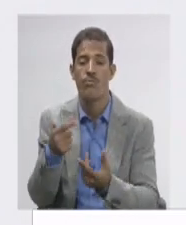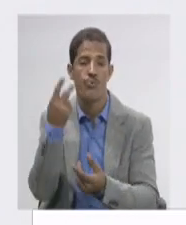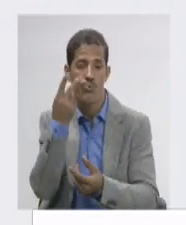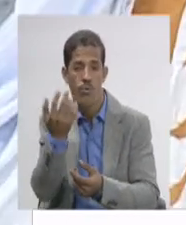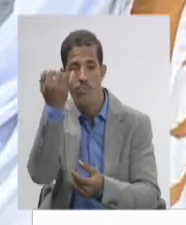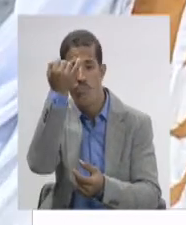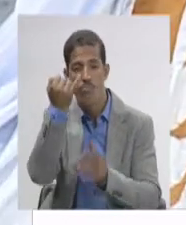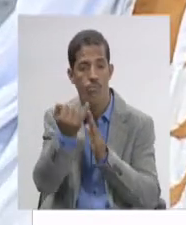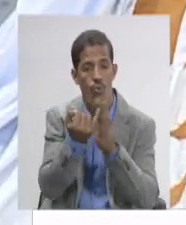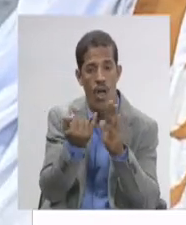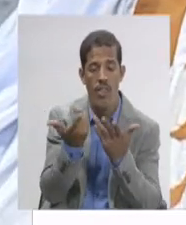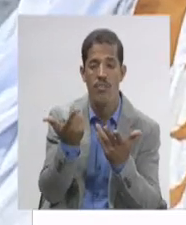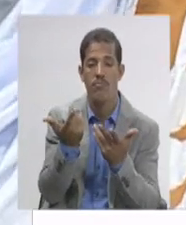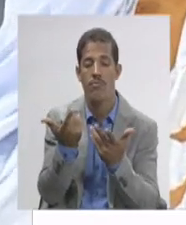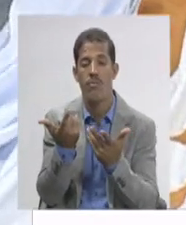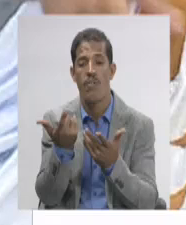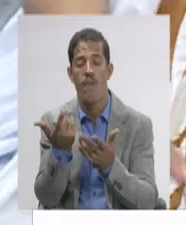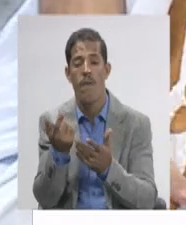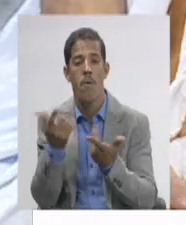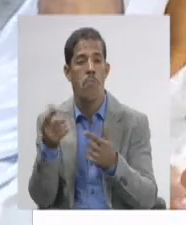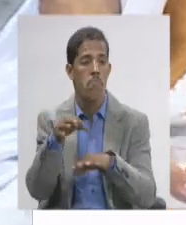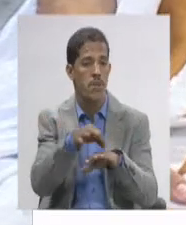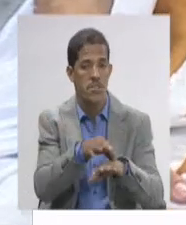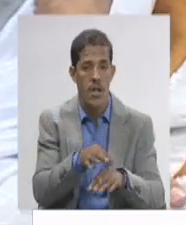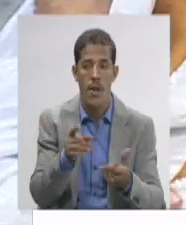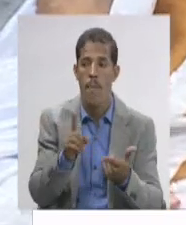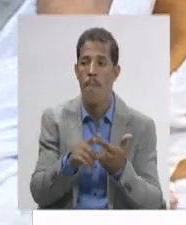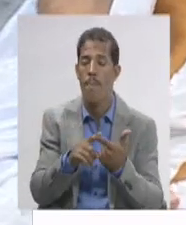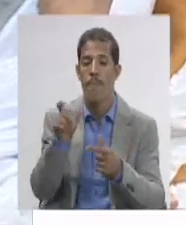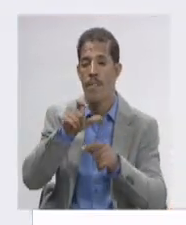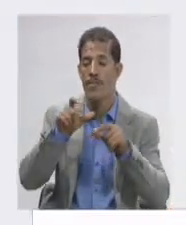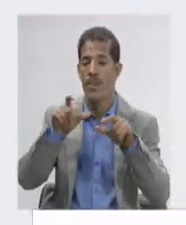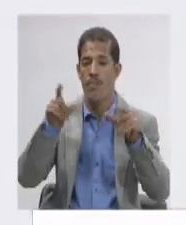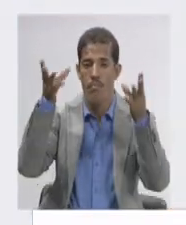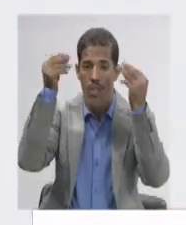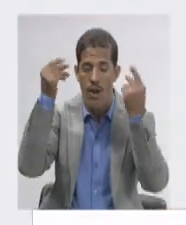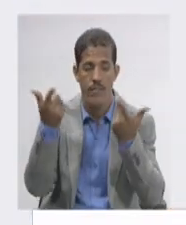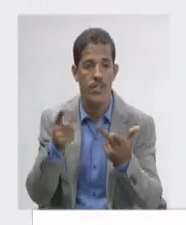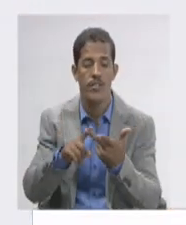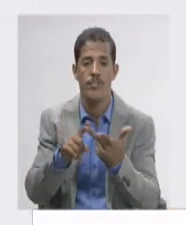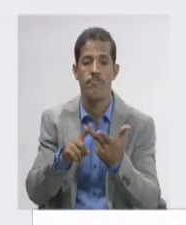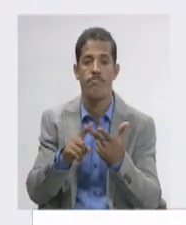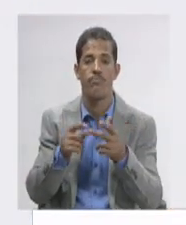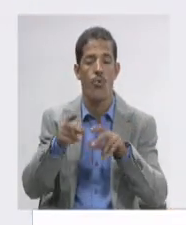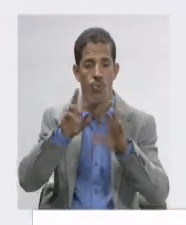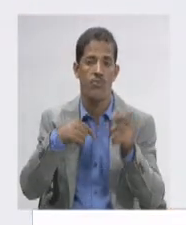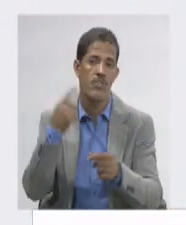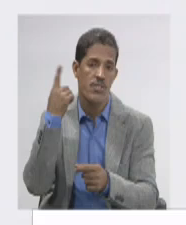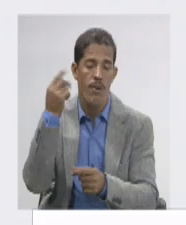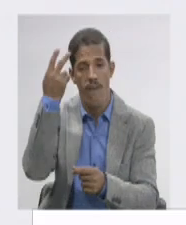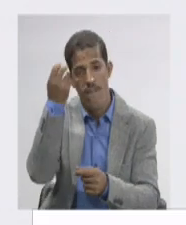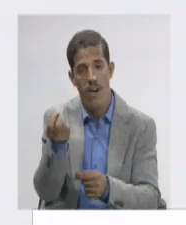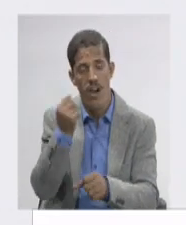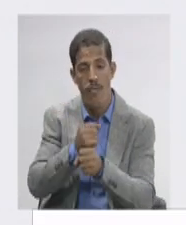سياسيين سواء الانسان سواء المثقفين الصحفيين الى غير ذلك واستمع ارائهم على مدى